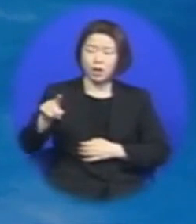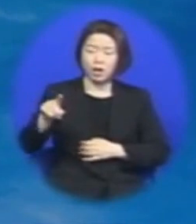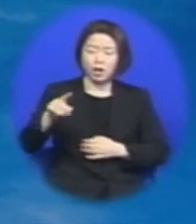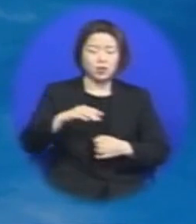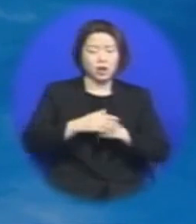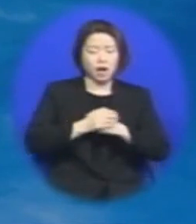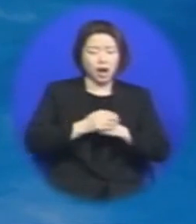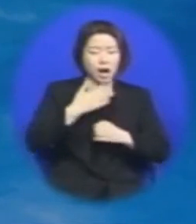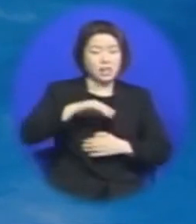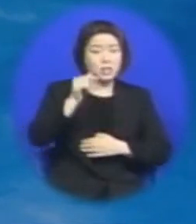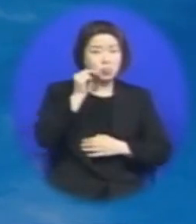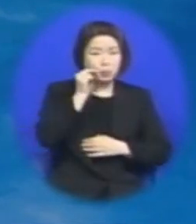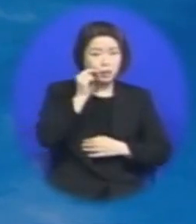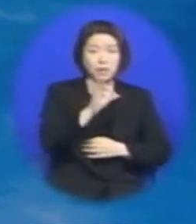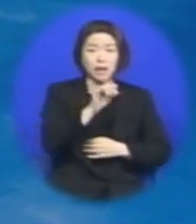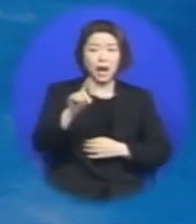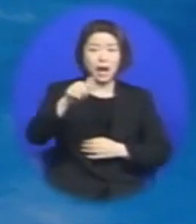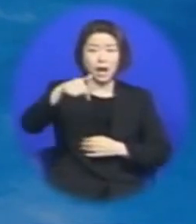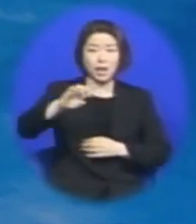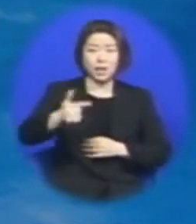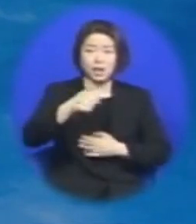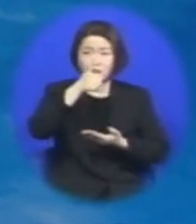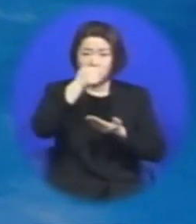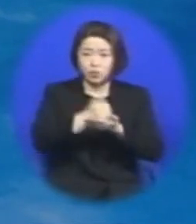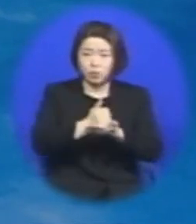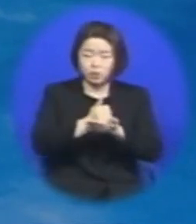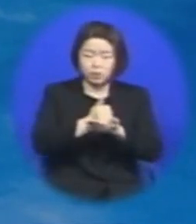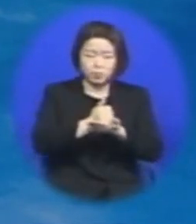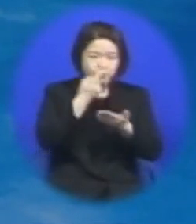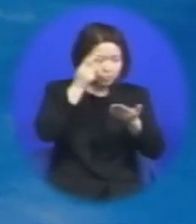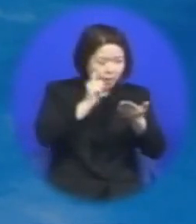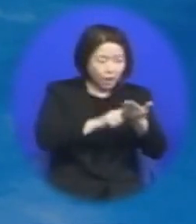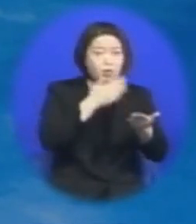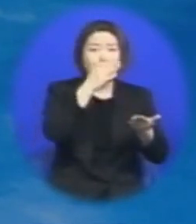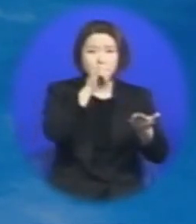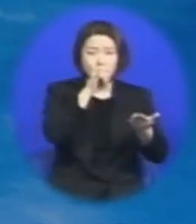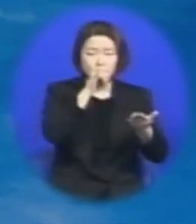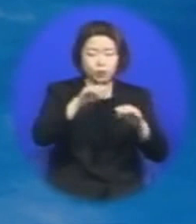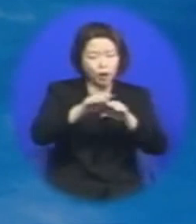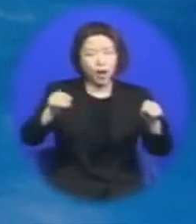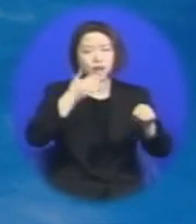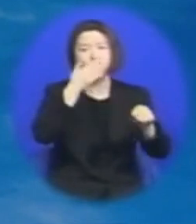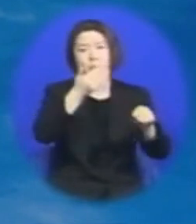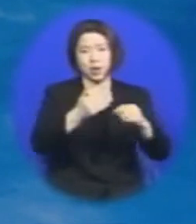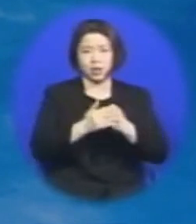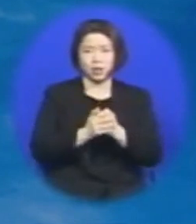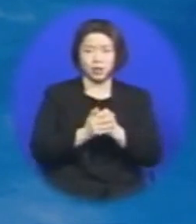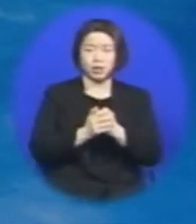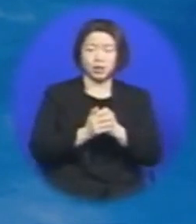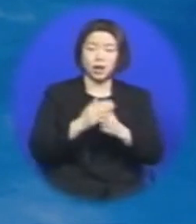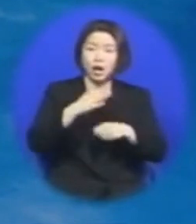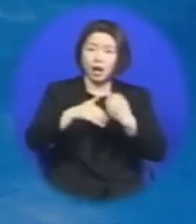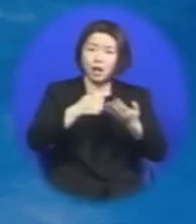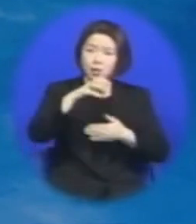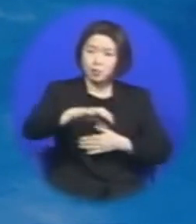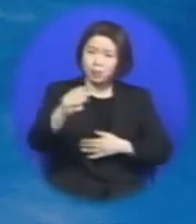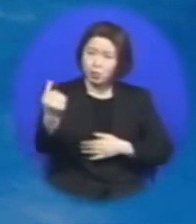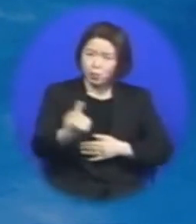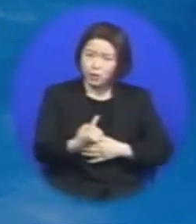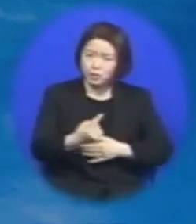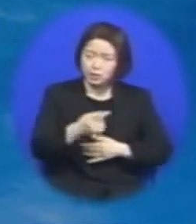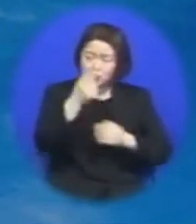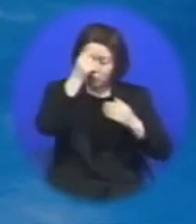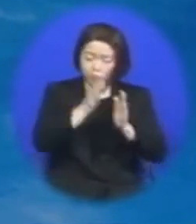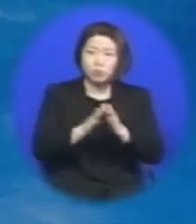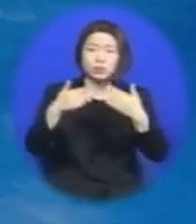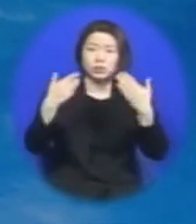찾아낼 수 있었고 해결할 수 있었어요 여러분이 하나님께 나와 예배할 때마다 하나님께서 여러분이 전혀 알지